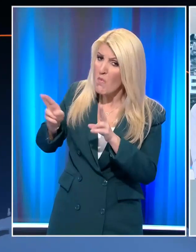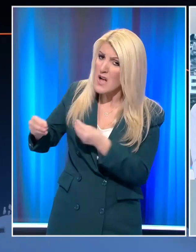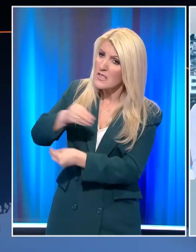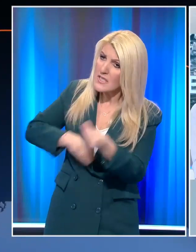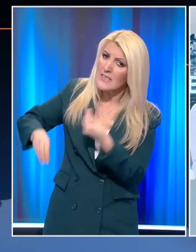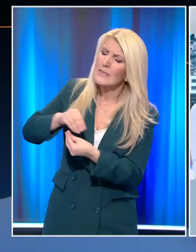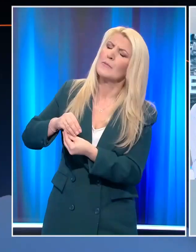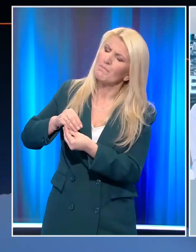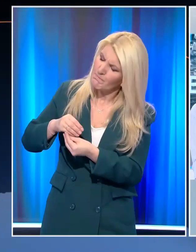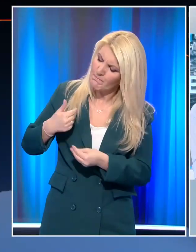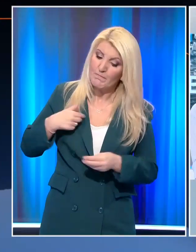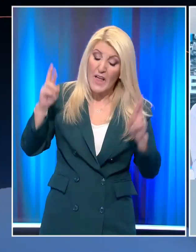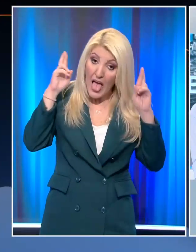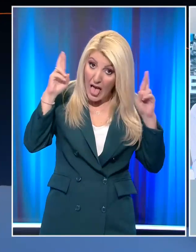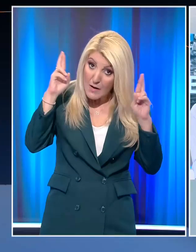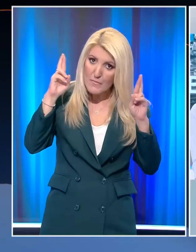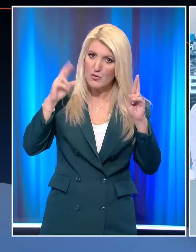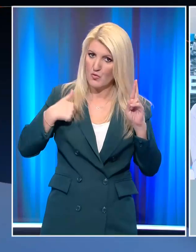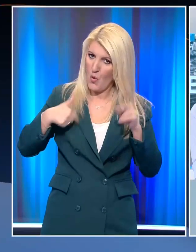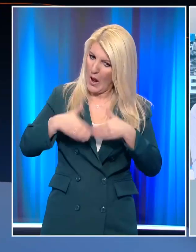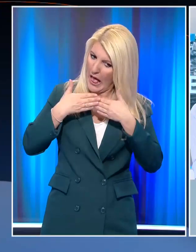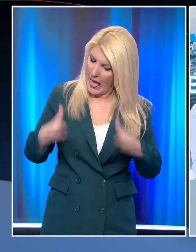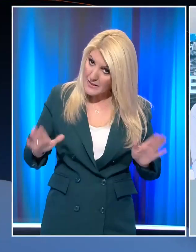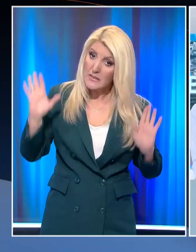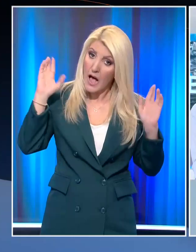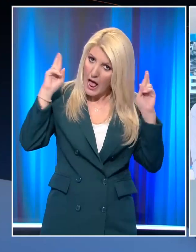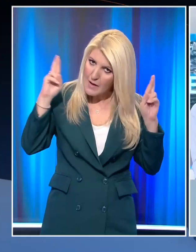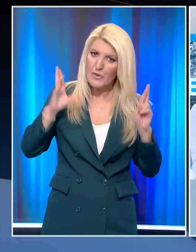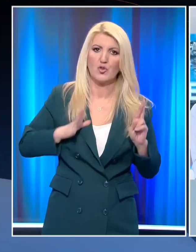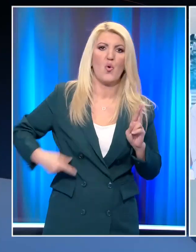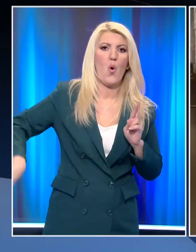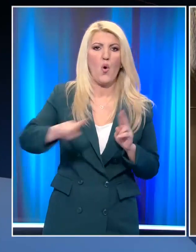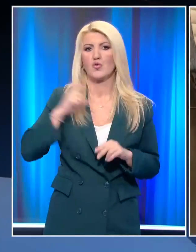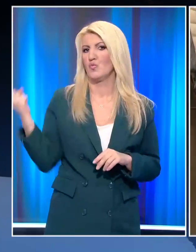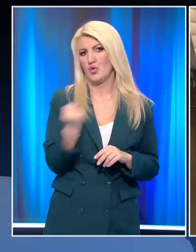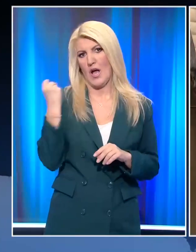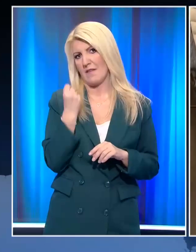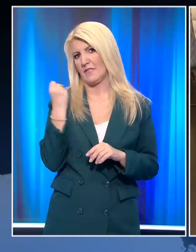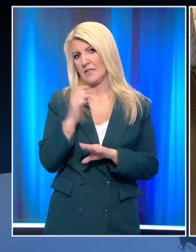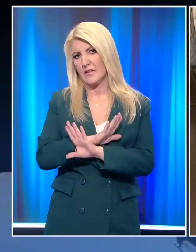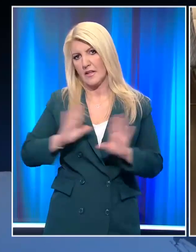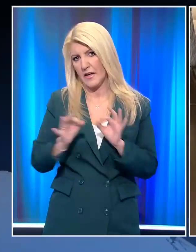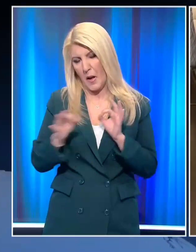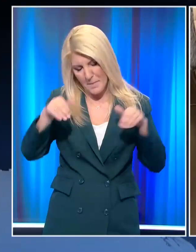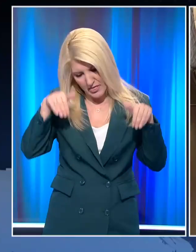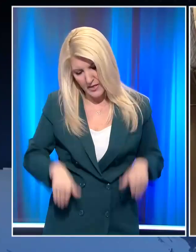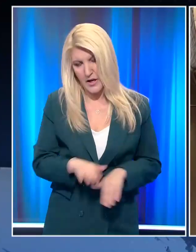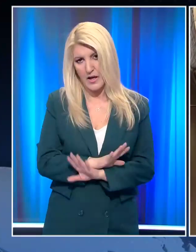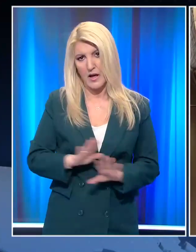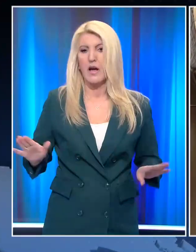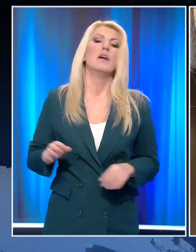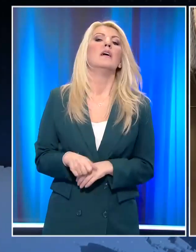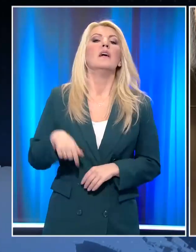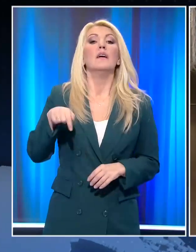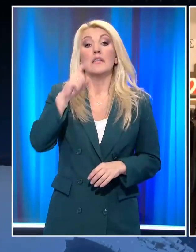ελπίζοντας ότι θα τηρηθούν οι όροι, ο κόσμος θα πειθαρχήσει. Τα εμπορικά θα λειτουργήσουν χωρίς ραντεβού, αλλά με